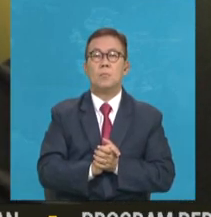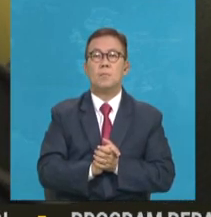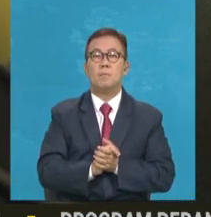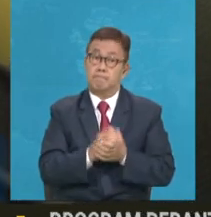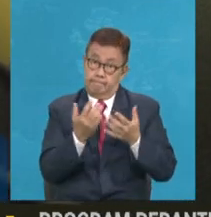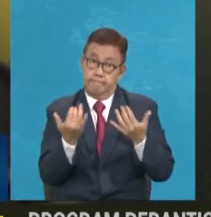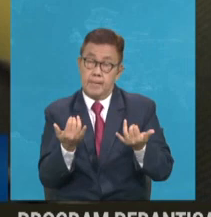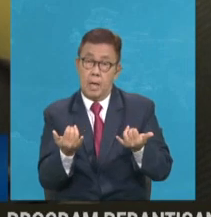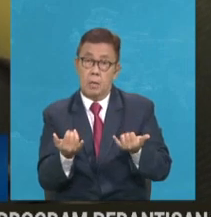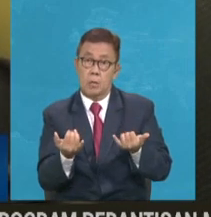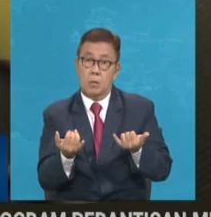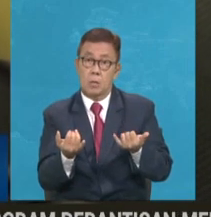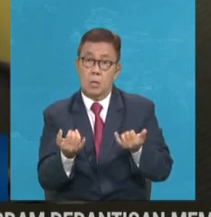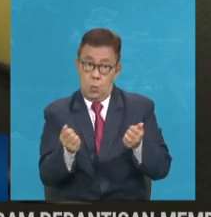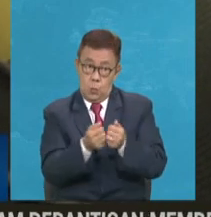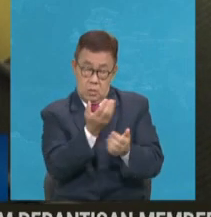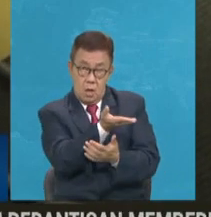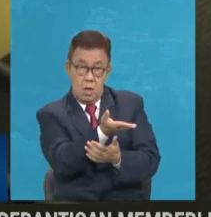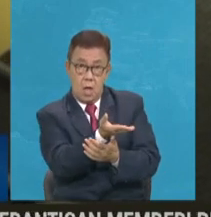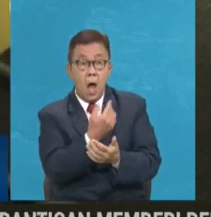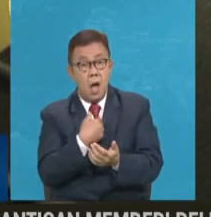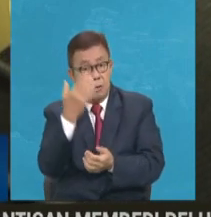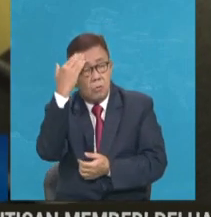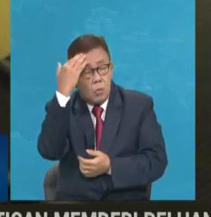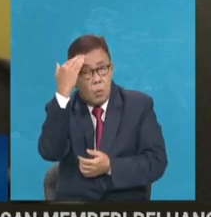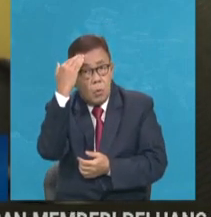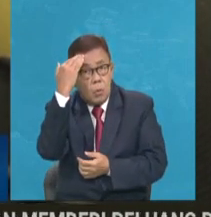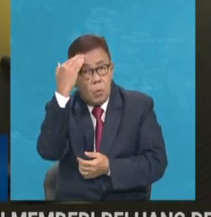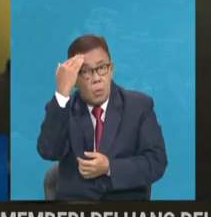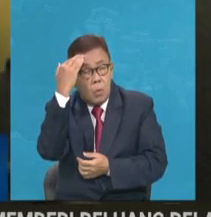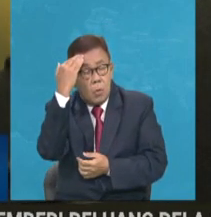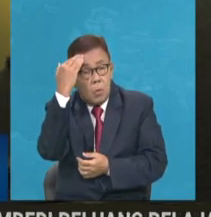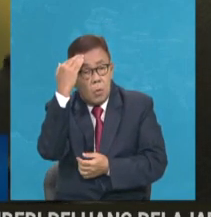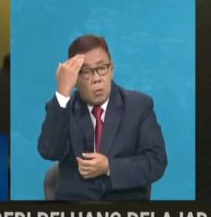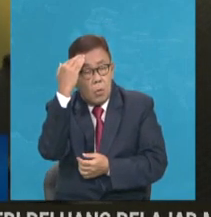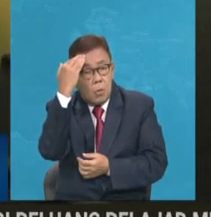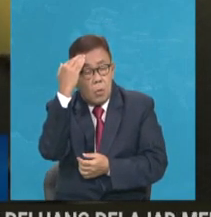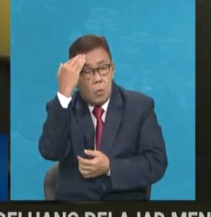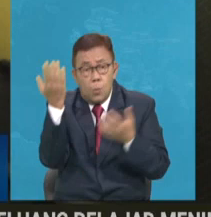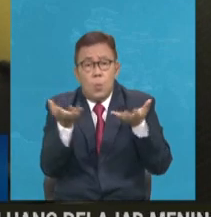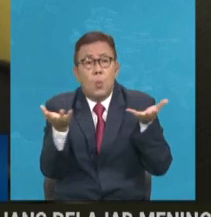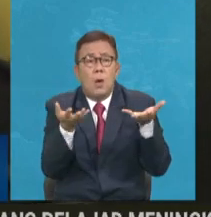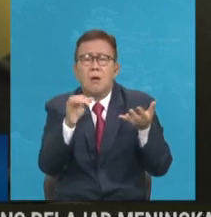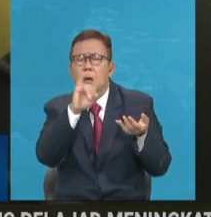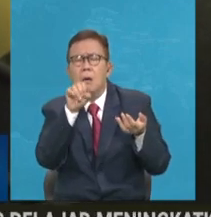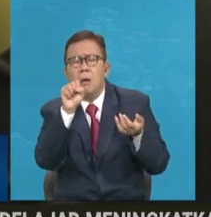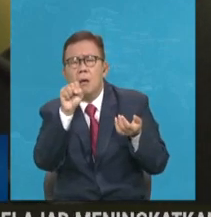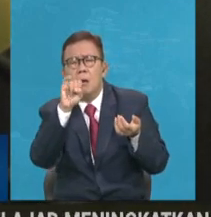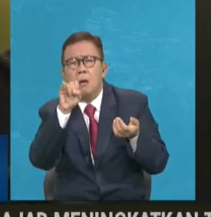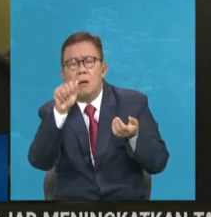jadinya dengan ada bengkel sempamani dapat saya Nila mengetahui sebenarnya apa saja Ani